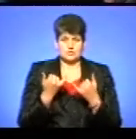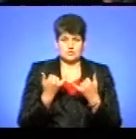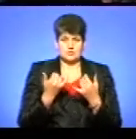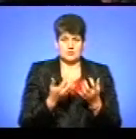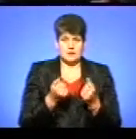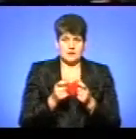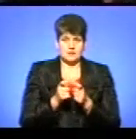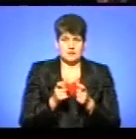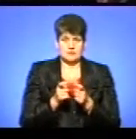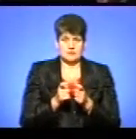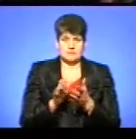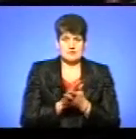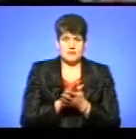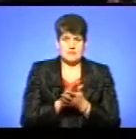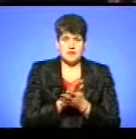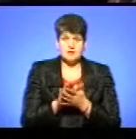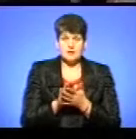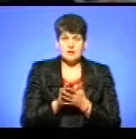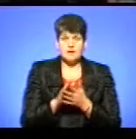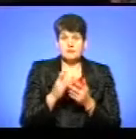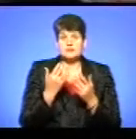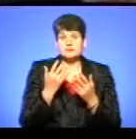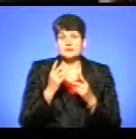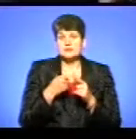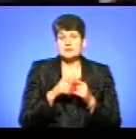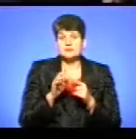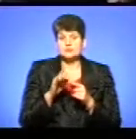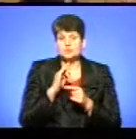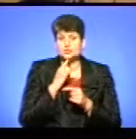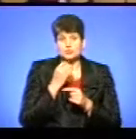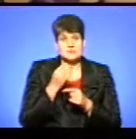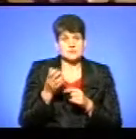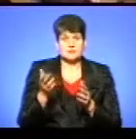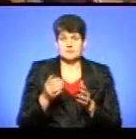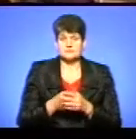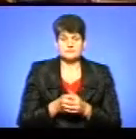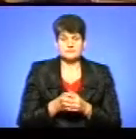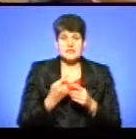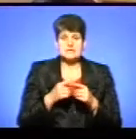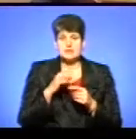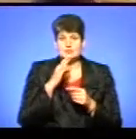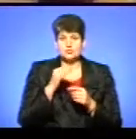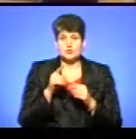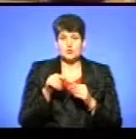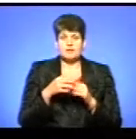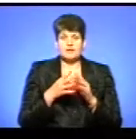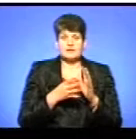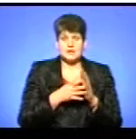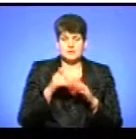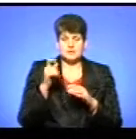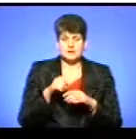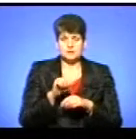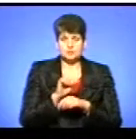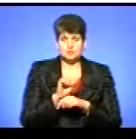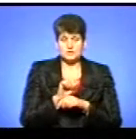в талончик, то безоплатно. А наскільки це буде, то трудно сказати. Це маршрутка номер 19. Приїхала на